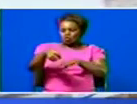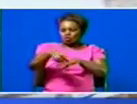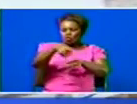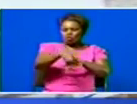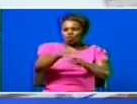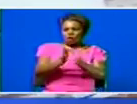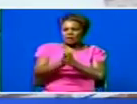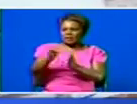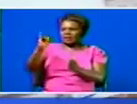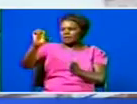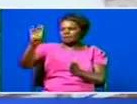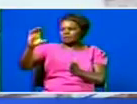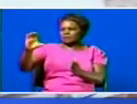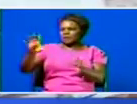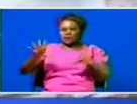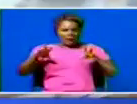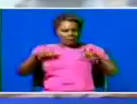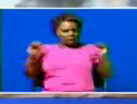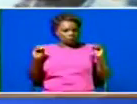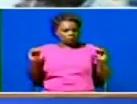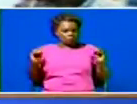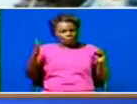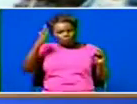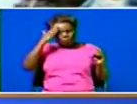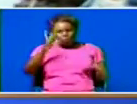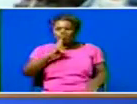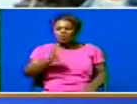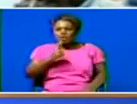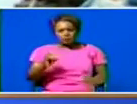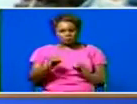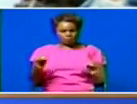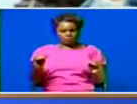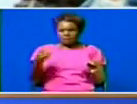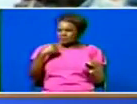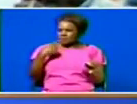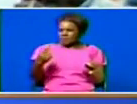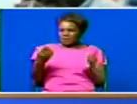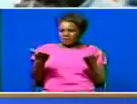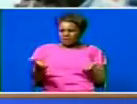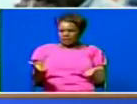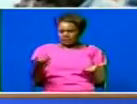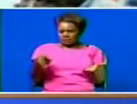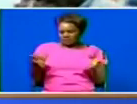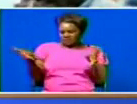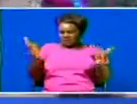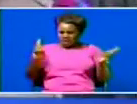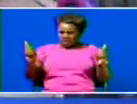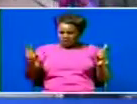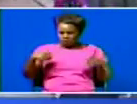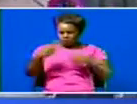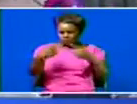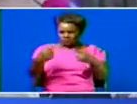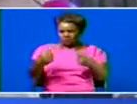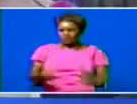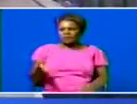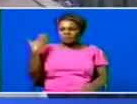wa IEBC wamekana ufahamu wa vitisho hivyo wakiashiria kuwa tayari kuendelea na kesi hiyo. Na